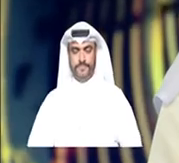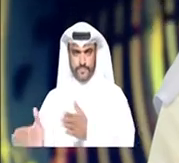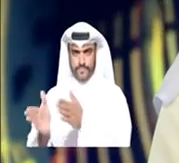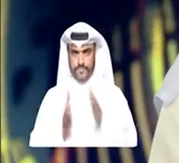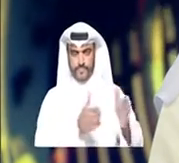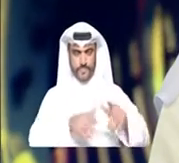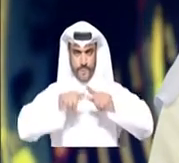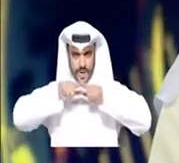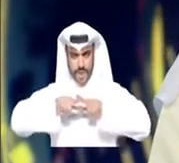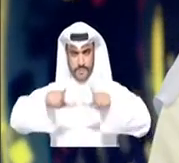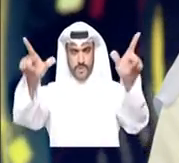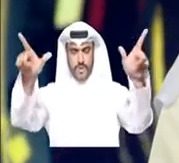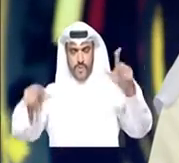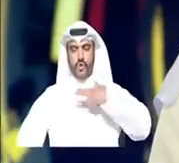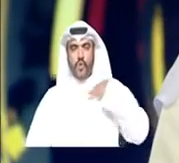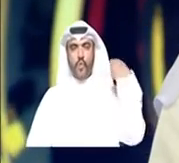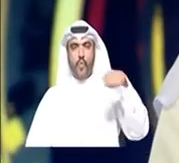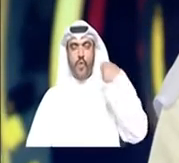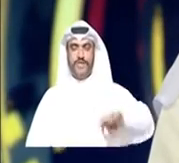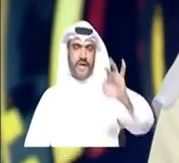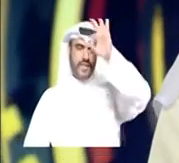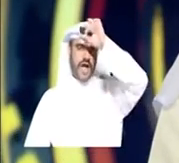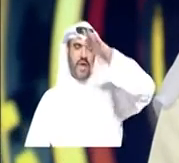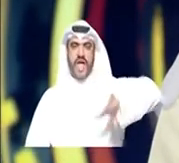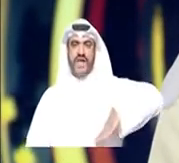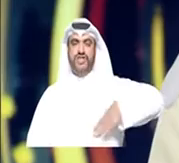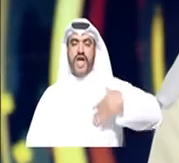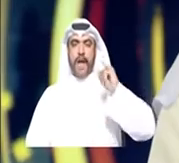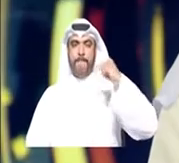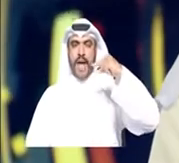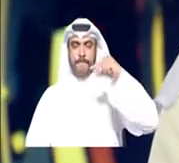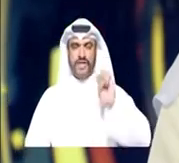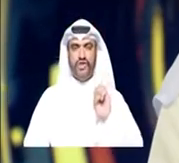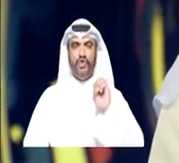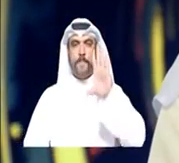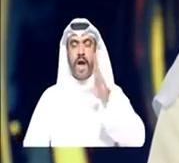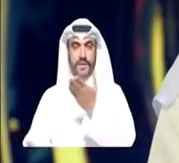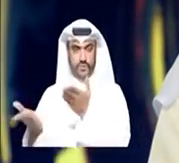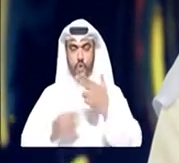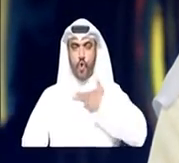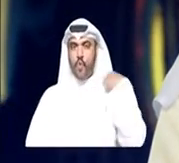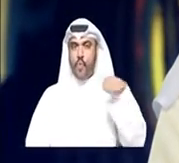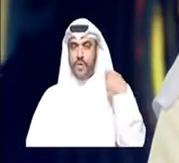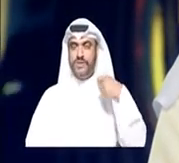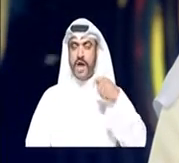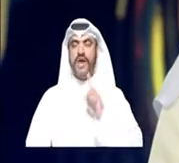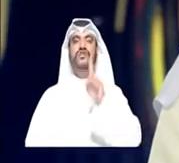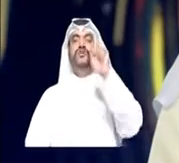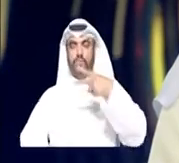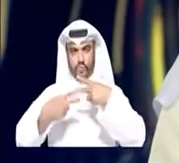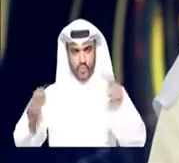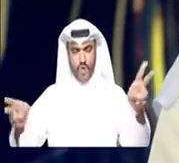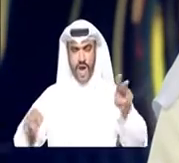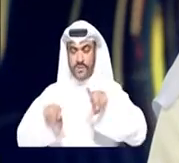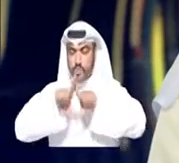قال نائب رئيس مجلس الوزراء ووزير الداخلية الشيخ محمد الخالد الحمد الصباح إن الوزارة ستواجه بالانتخابات